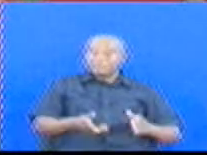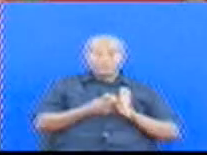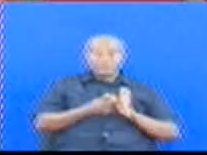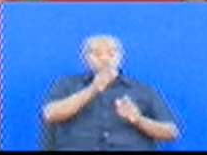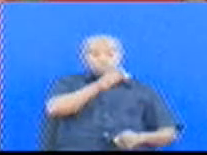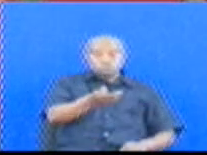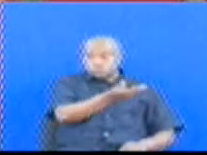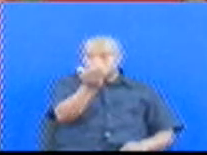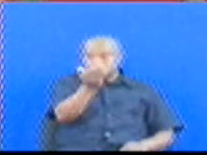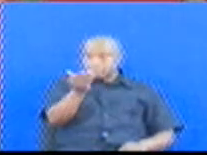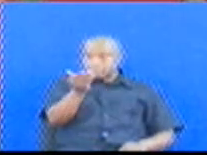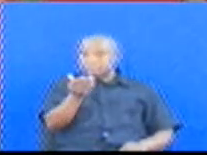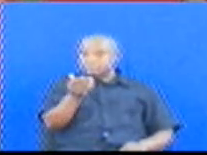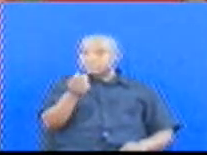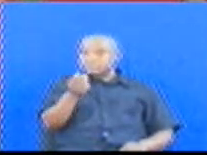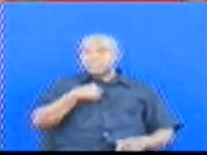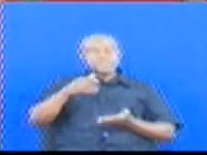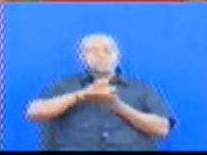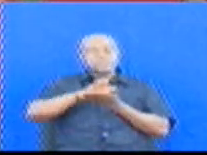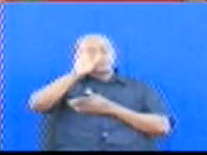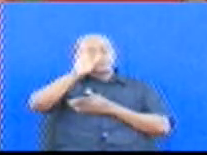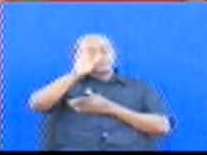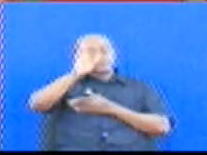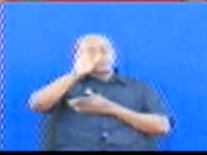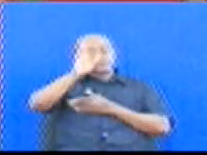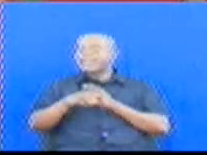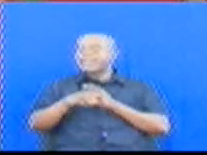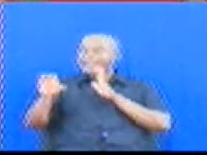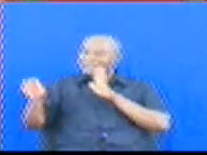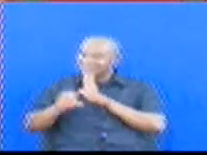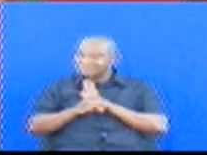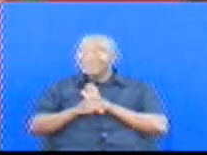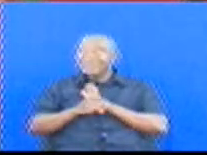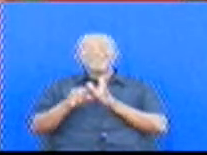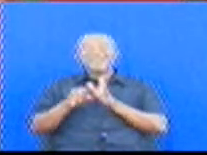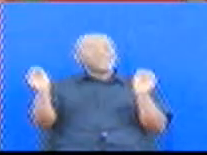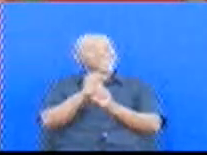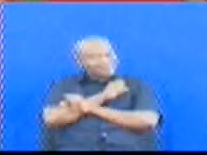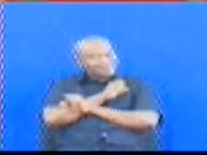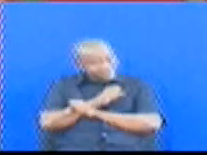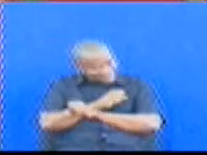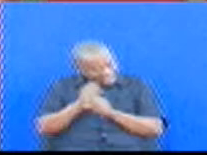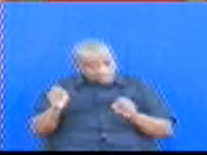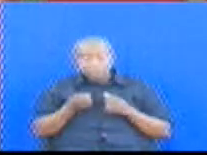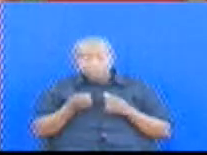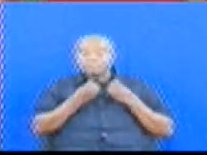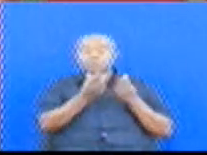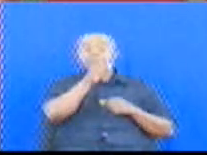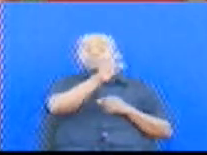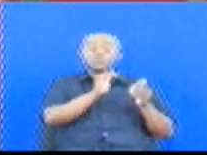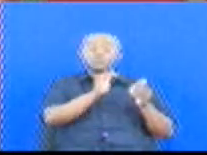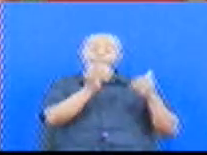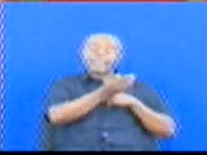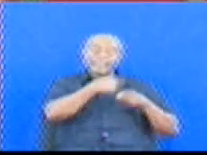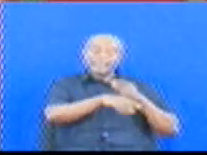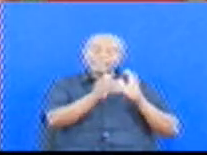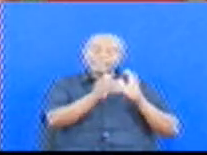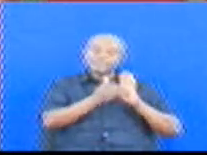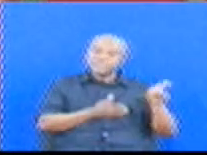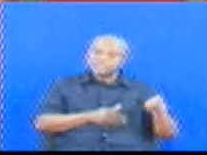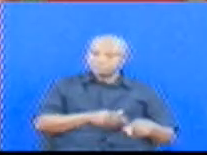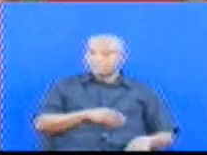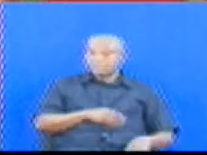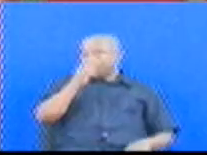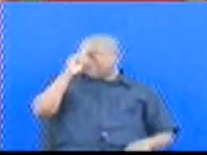nchi, immunity msingi wake yuko kwenye katiba. Hamwezi kuleta msingi wa kinga ya mtumishi kwenye sheria. Mnajidanganya